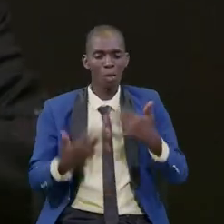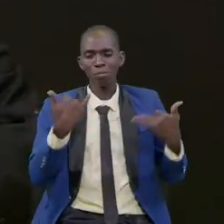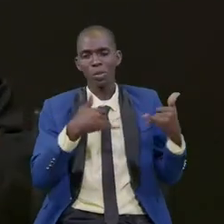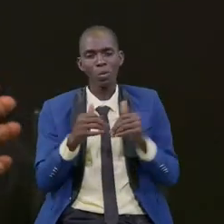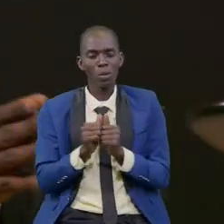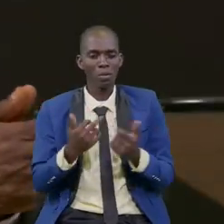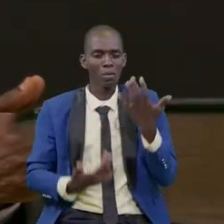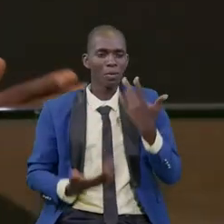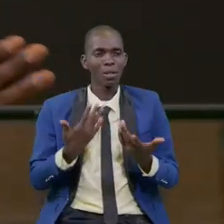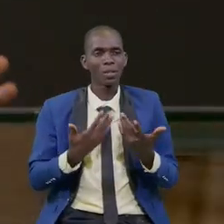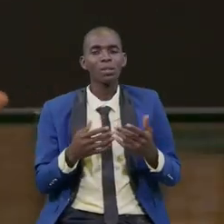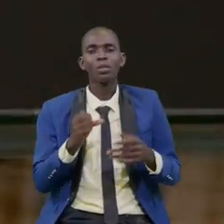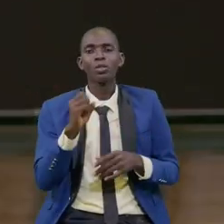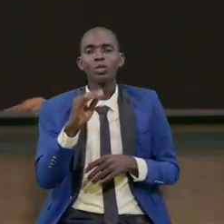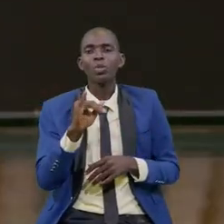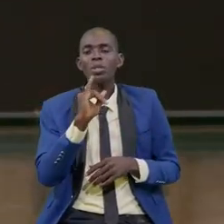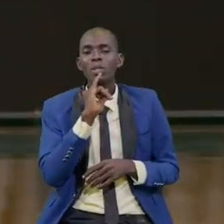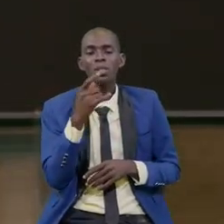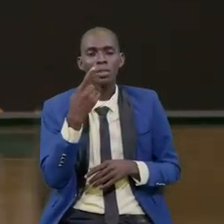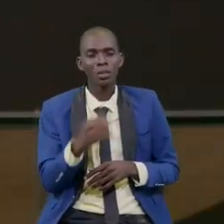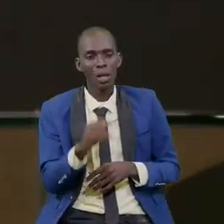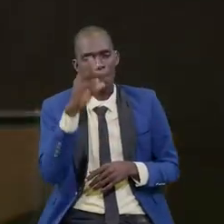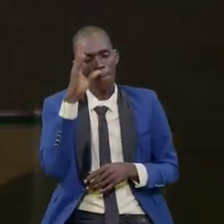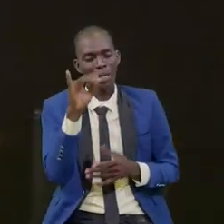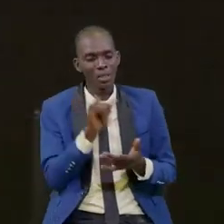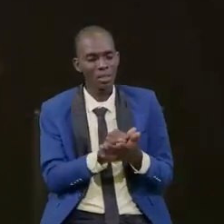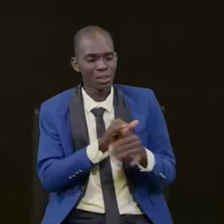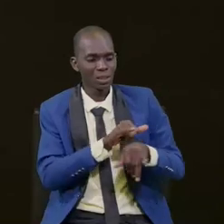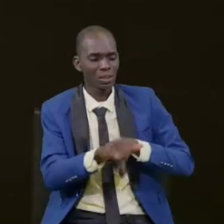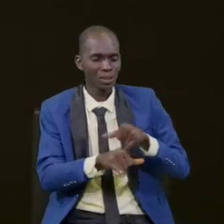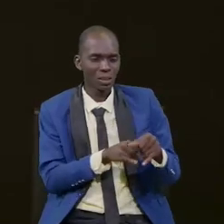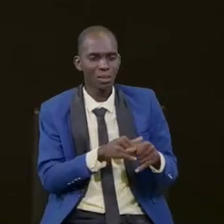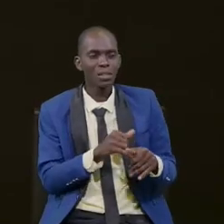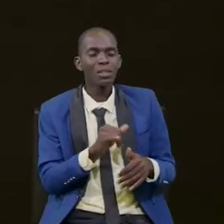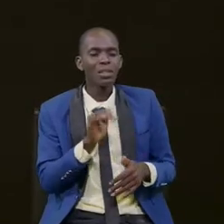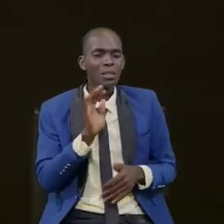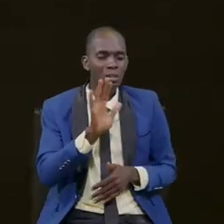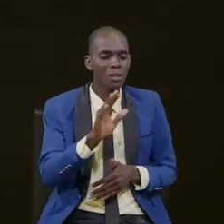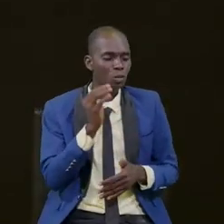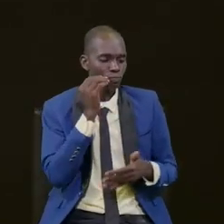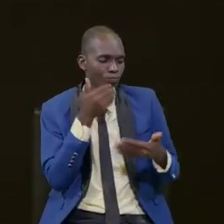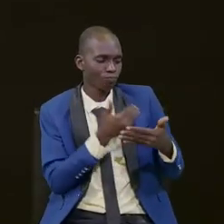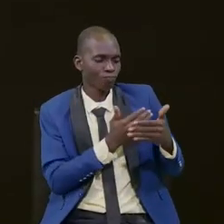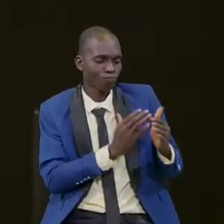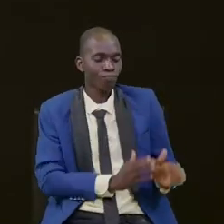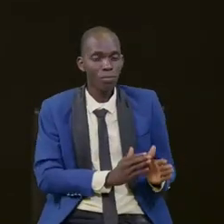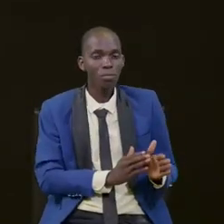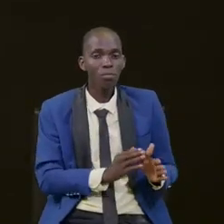par-là. Ainsi est l'homme qui trompe son prochain. L'homme